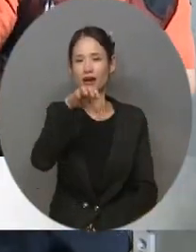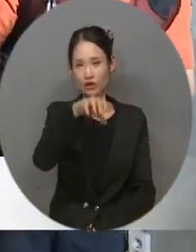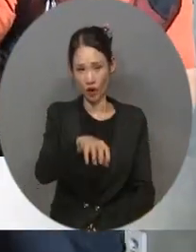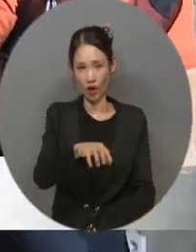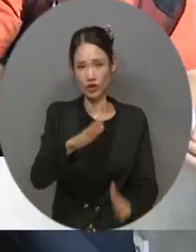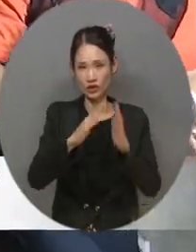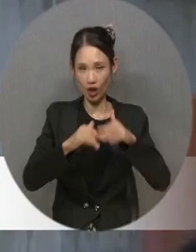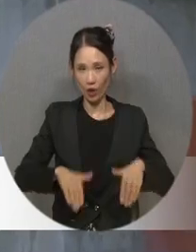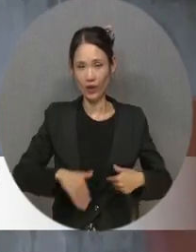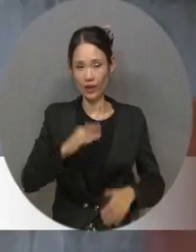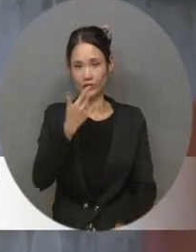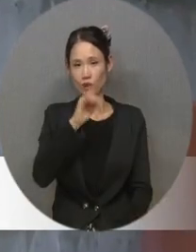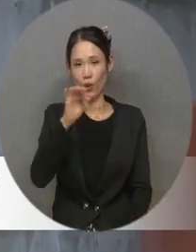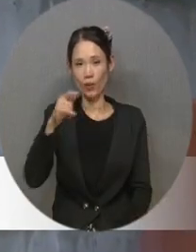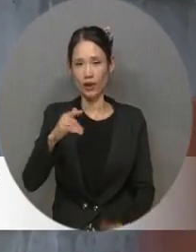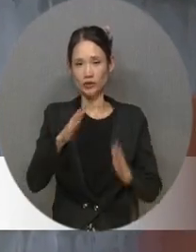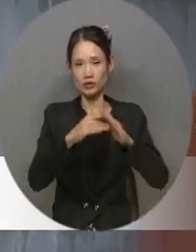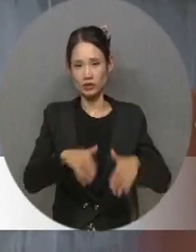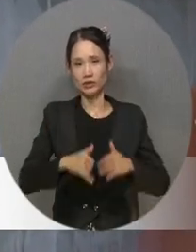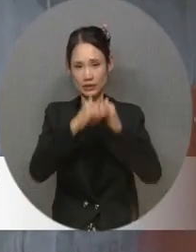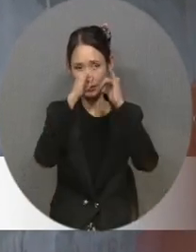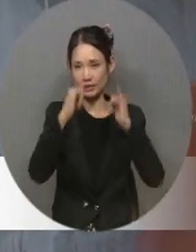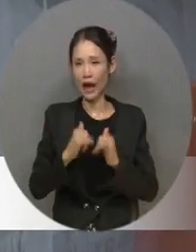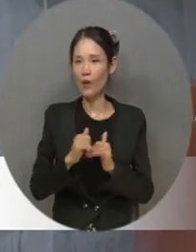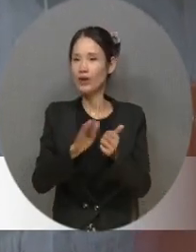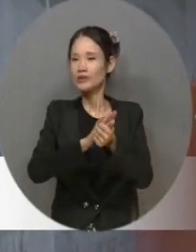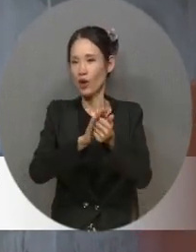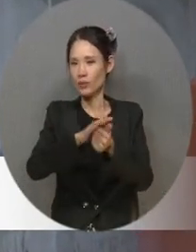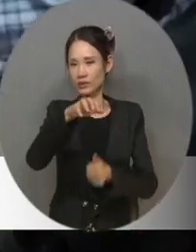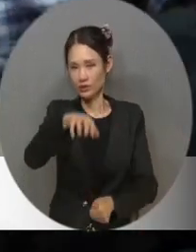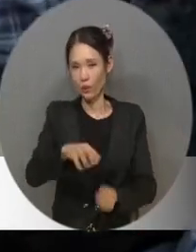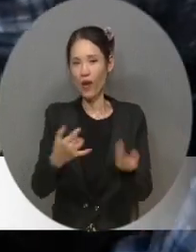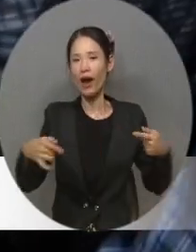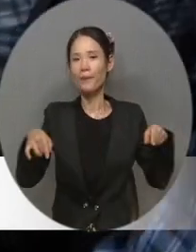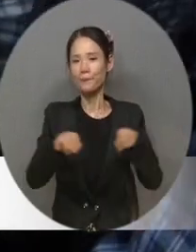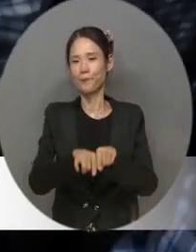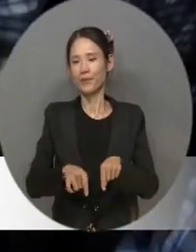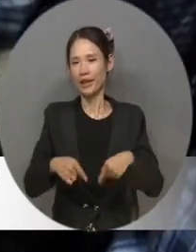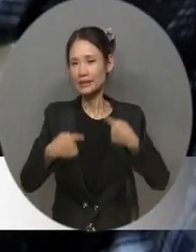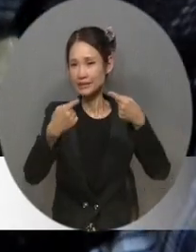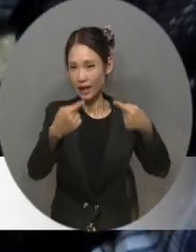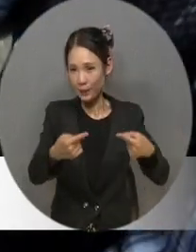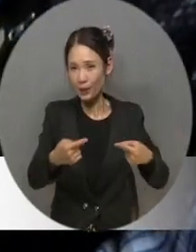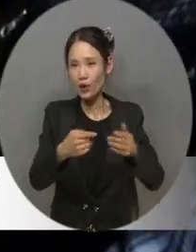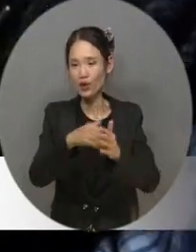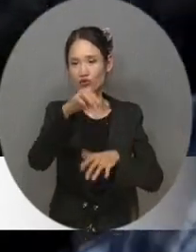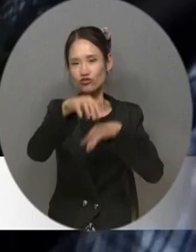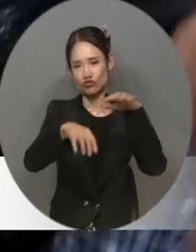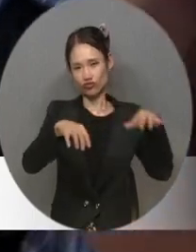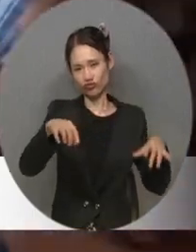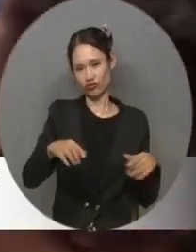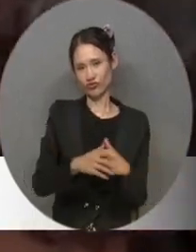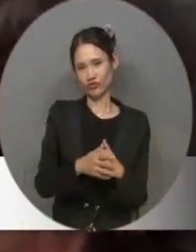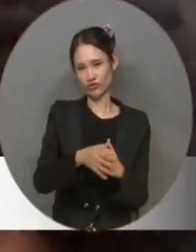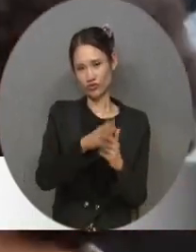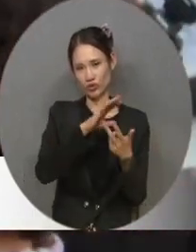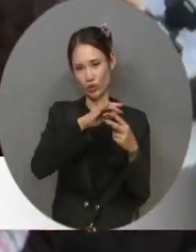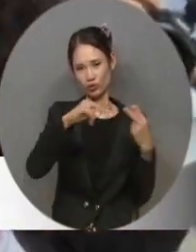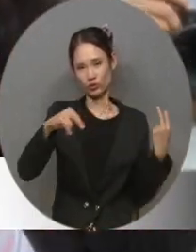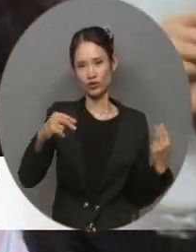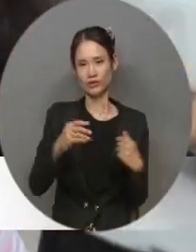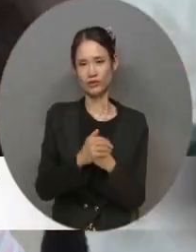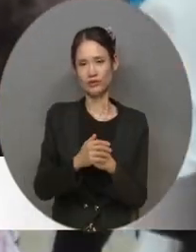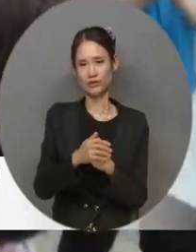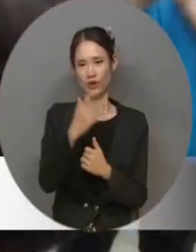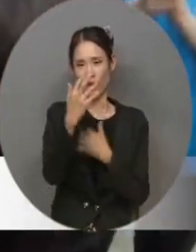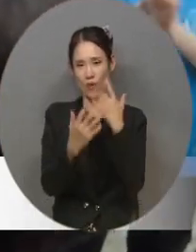소방본부와 전남사회서비스원 등 협력 기간도 참여해 주변 가구들을 대상으로 노후전선 교체와